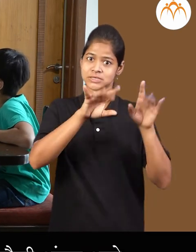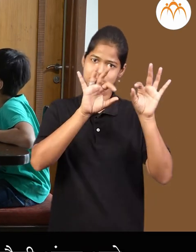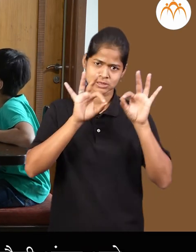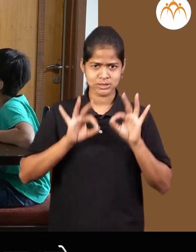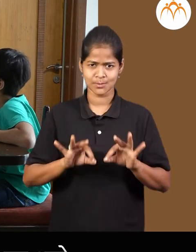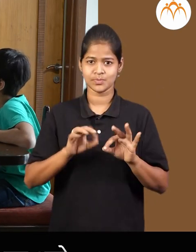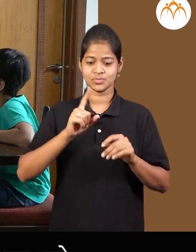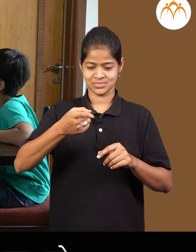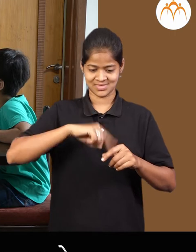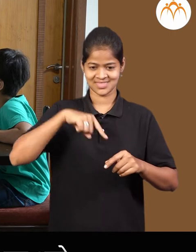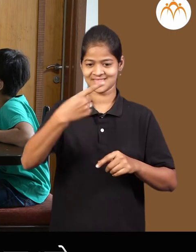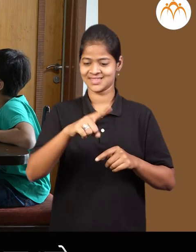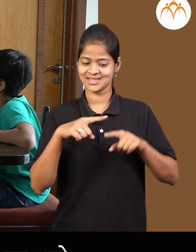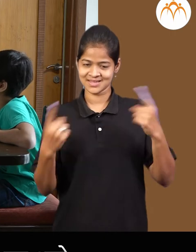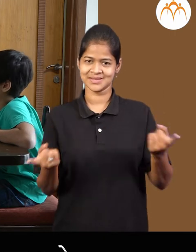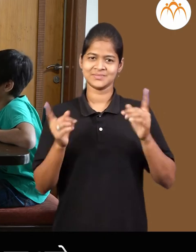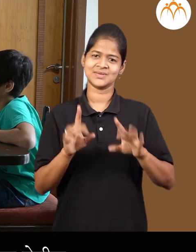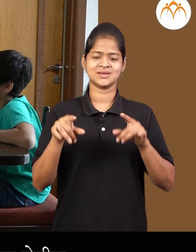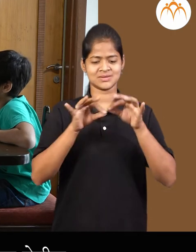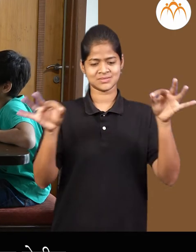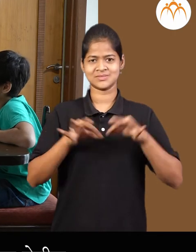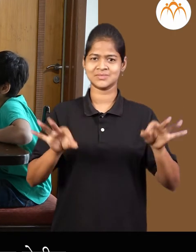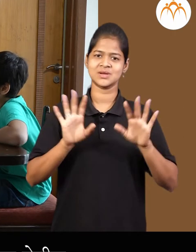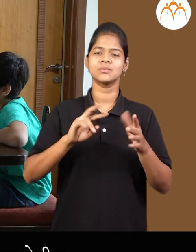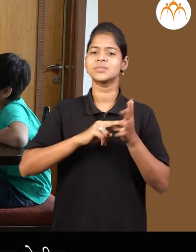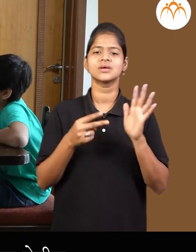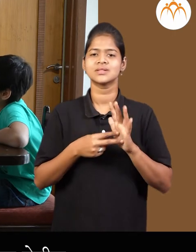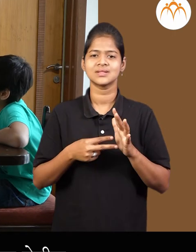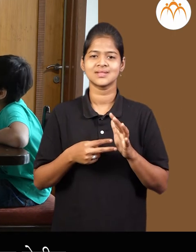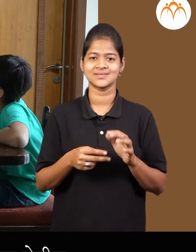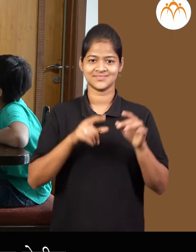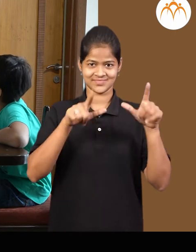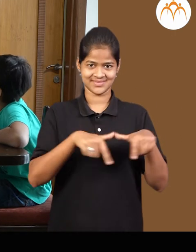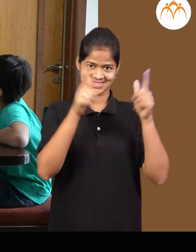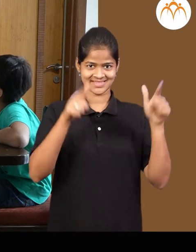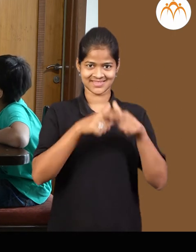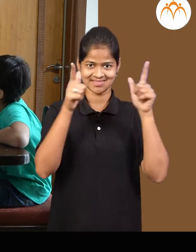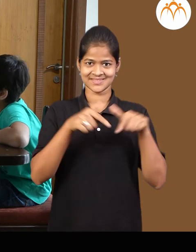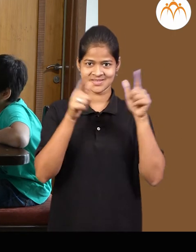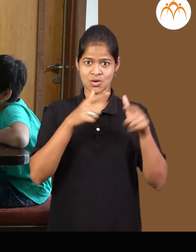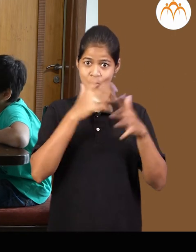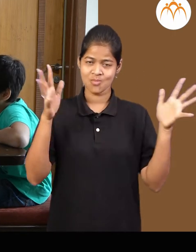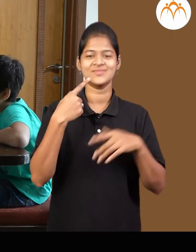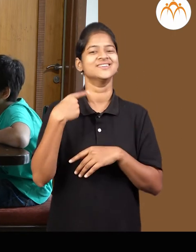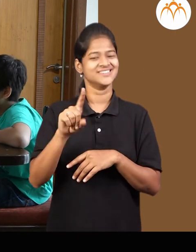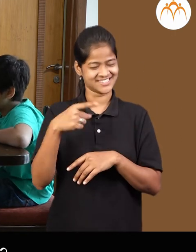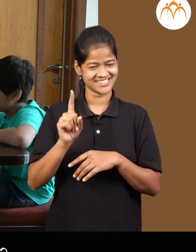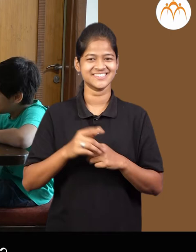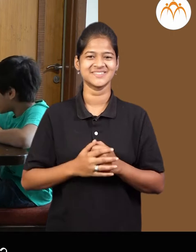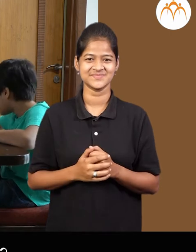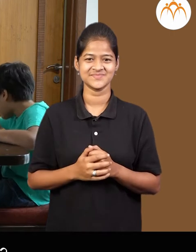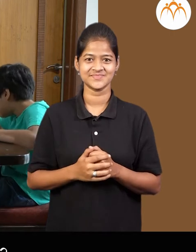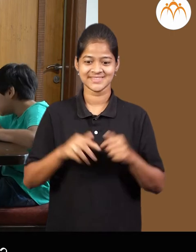मागे बऱ्यापैकी अंगण आहे आणि बाजूला थोडीशी जागा पण आहे. म्हणजे त्यांना खूप झाडं लावता येतील. हो बरोबर आहे.